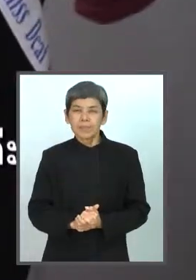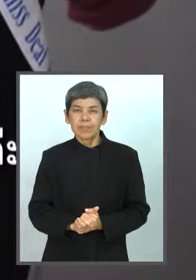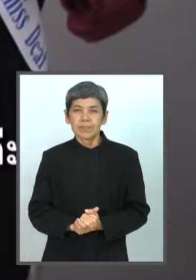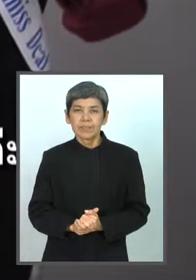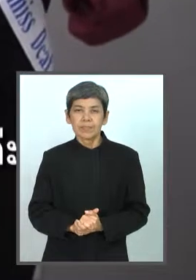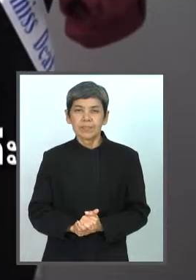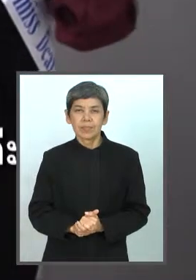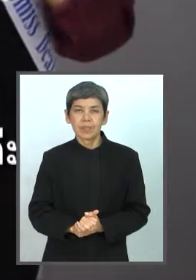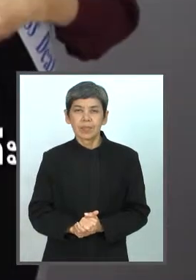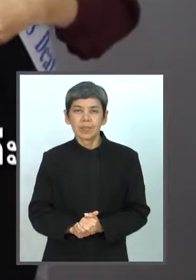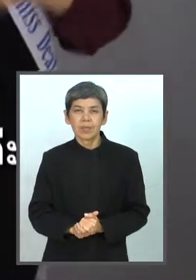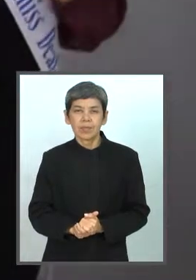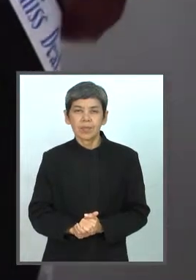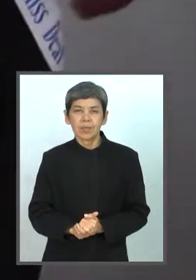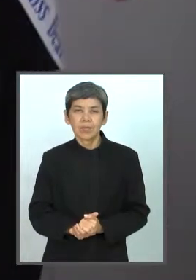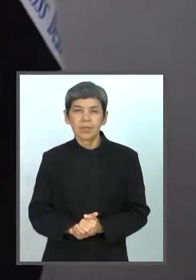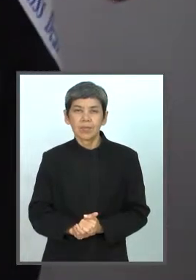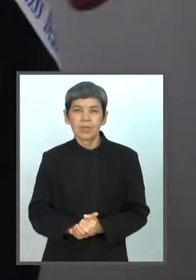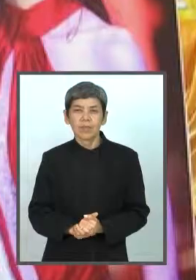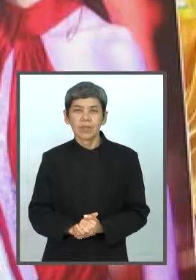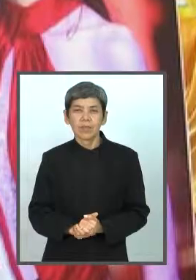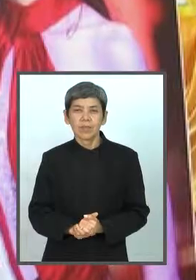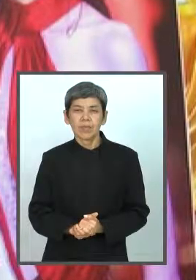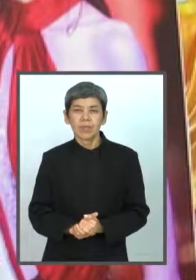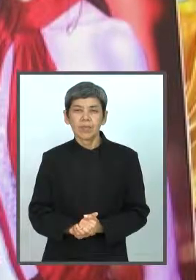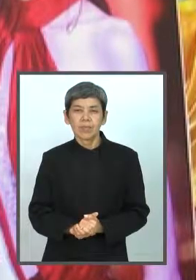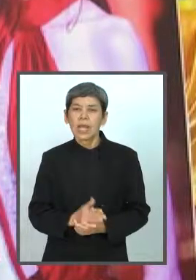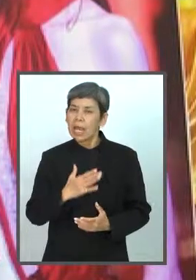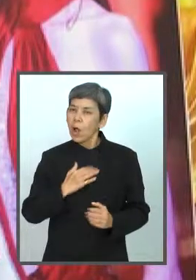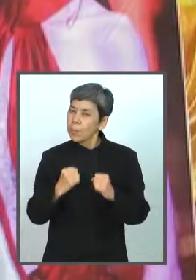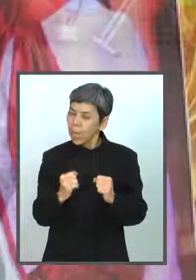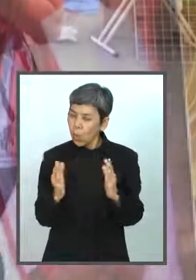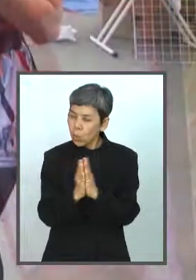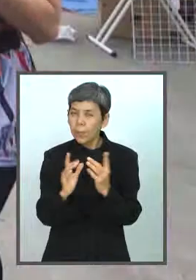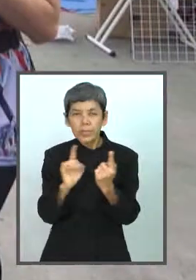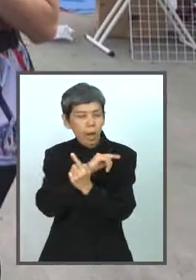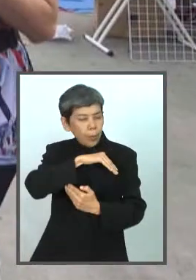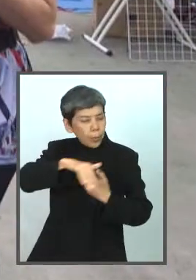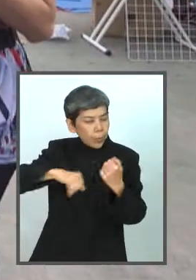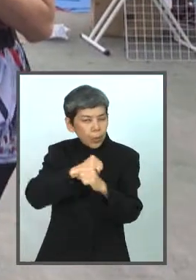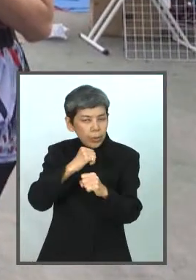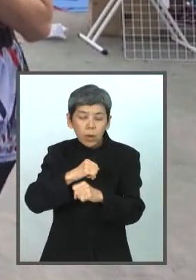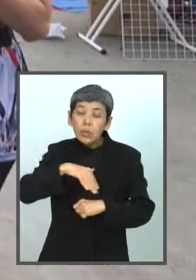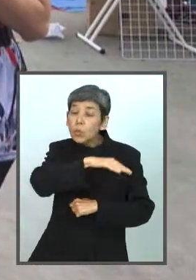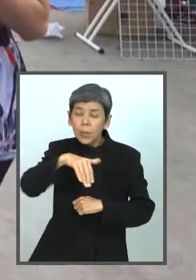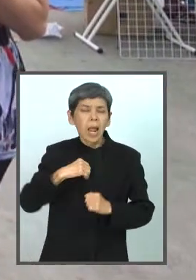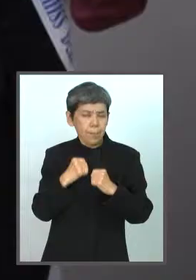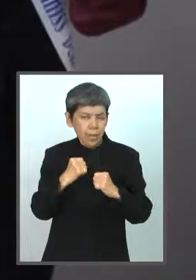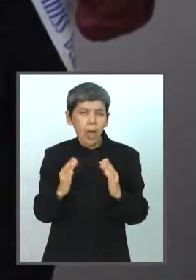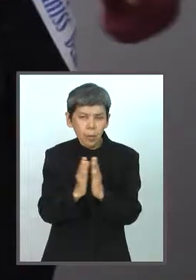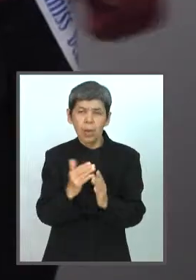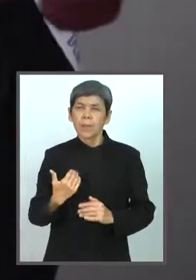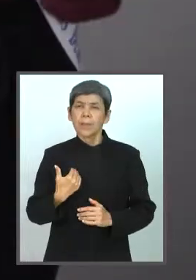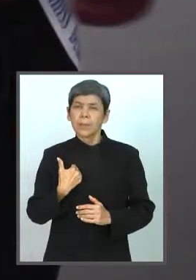ราเป็นคนหูหนวกก็เหงาไกลค่ะแต่ก็ไม่เป็นไรเราก็ต้องพยายามที่จะอยู่ร่วมกับคนอื่นที่เป็นคนทั่วไปอะค่ะ